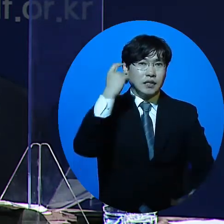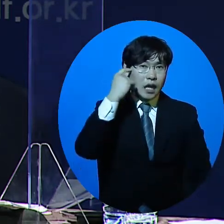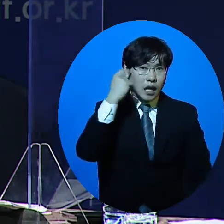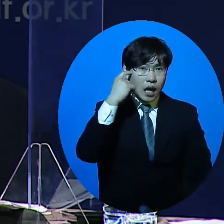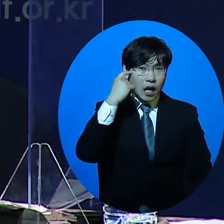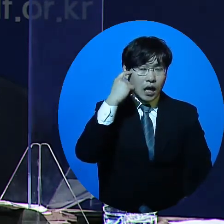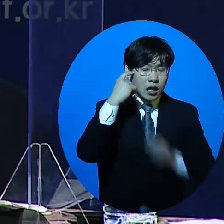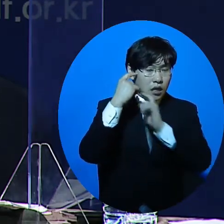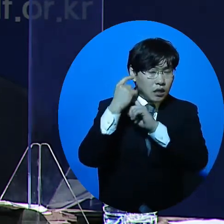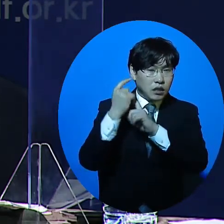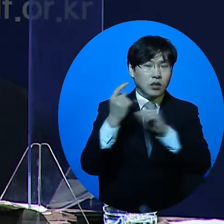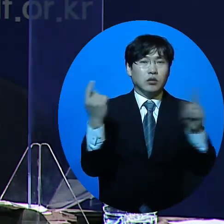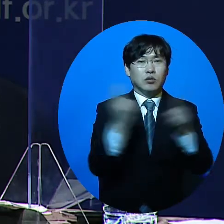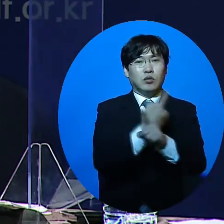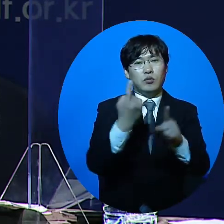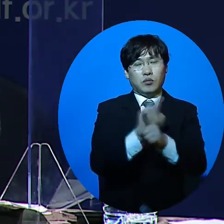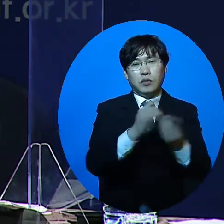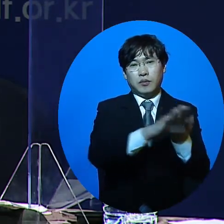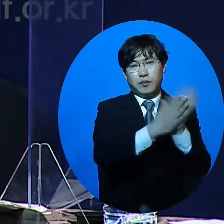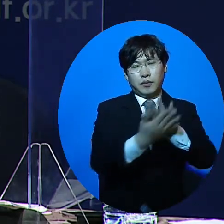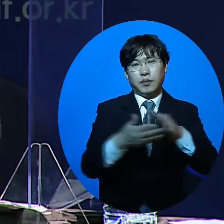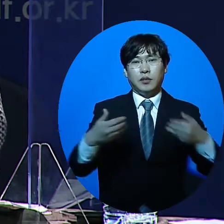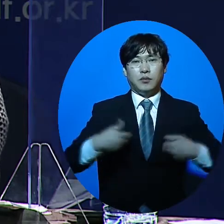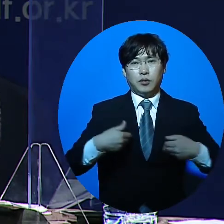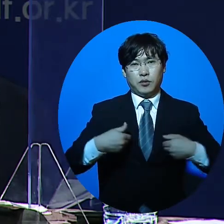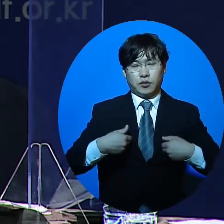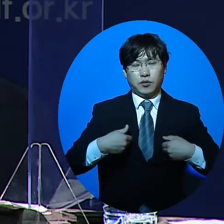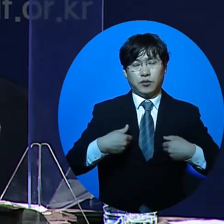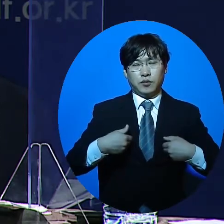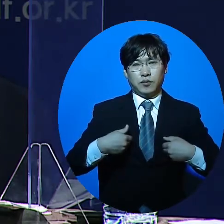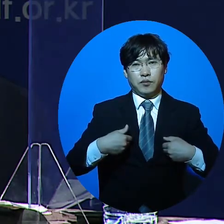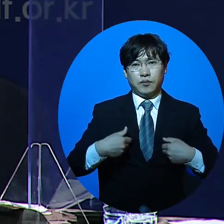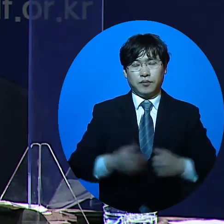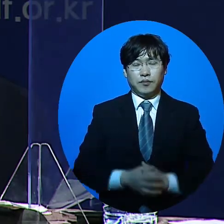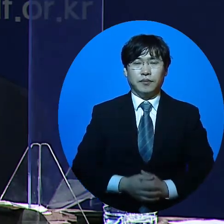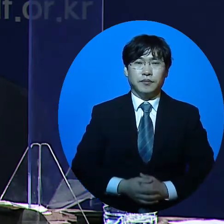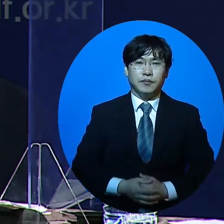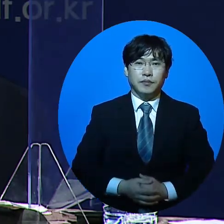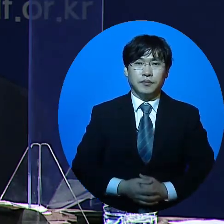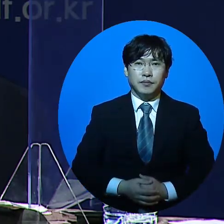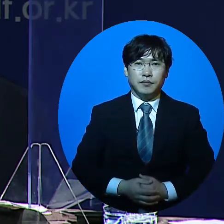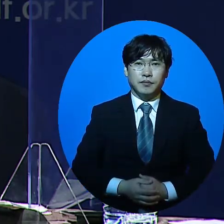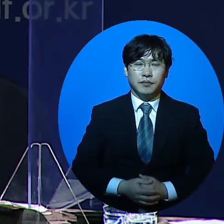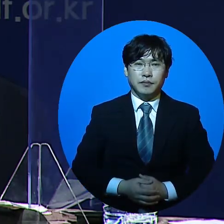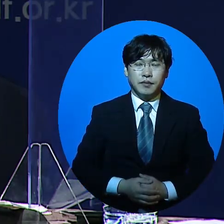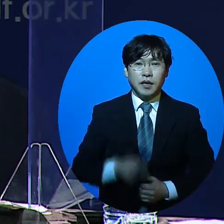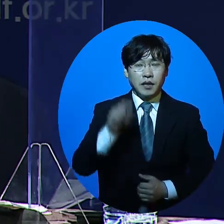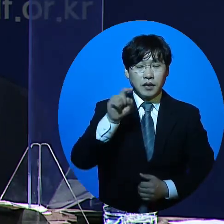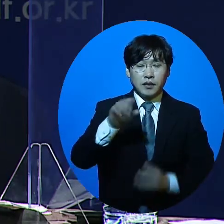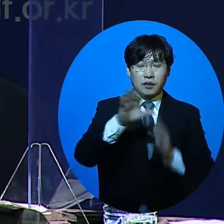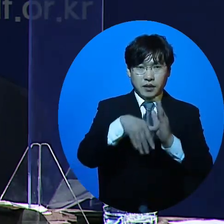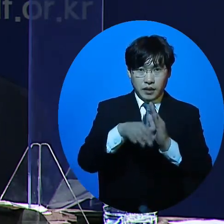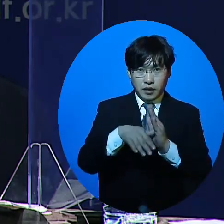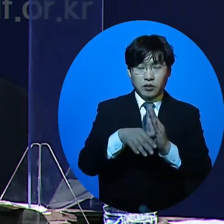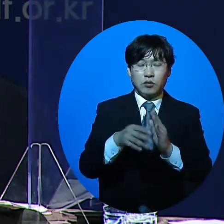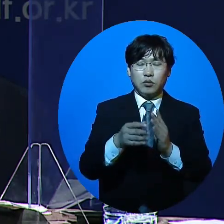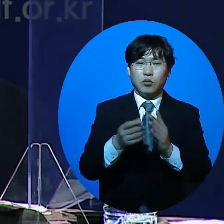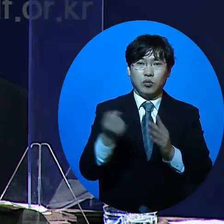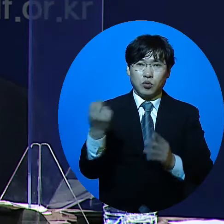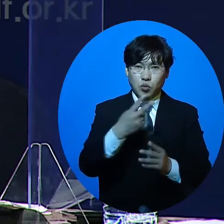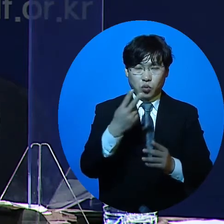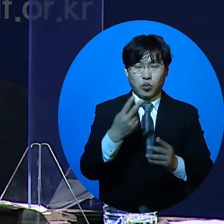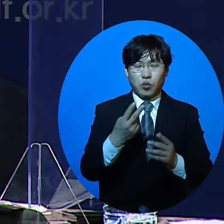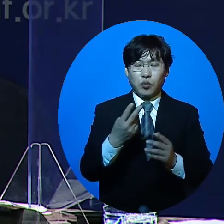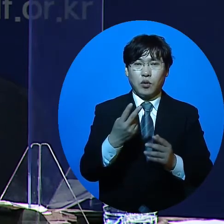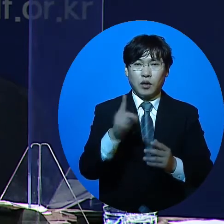장애인에 대한 인식이 조금 더 달라지기를 바라는 마음으로 이 말씀을 드렸습니다. 그래서 그 말씀과 더불어서 제가 드릴